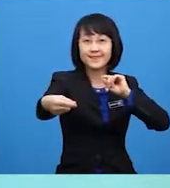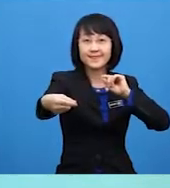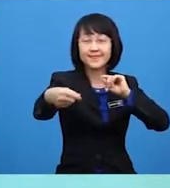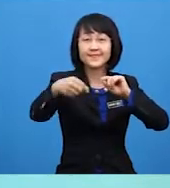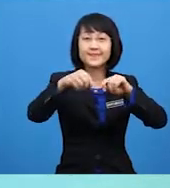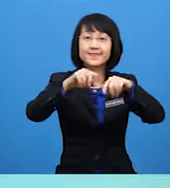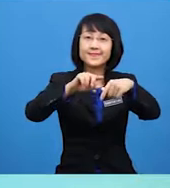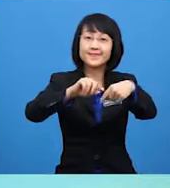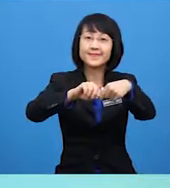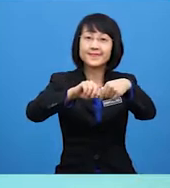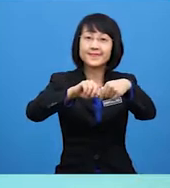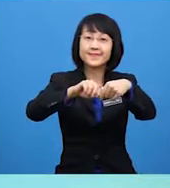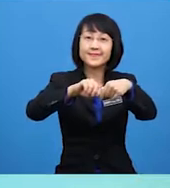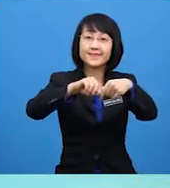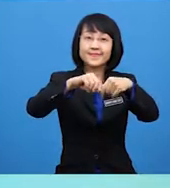tiga,